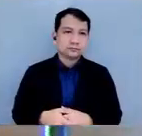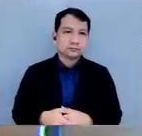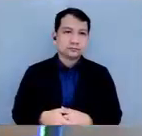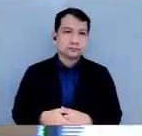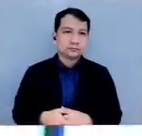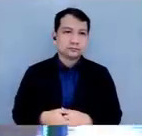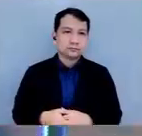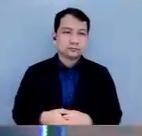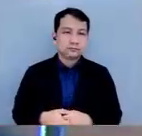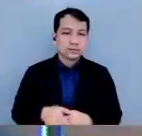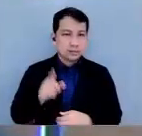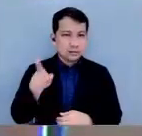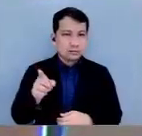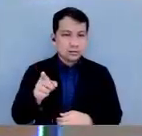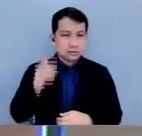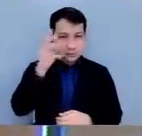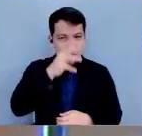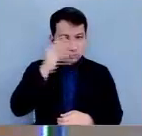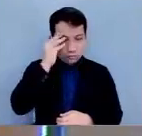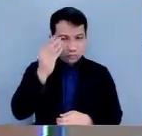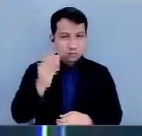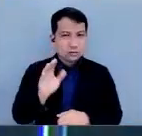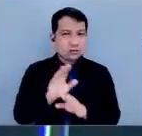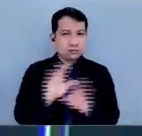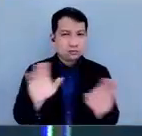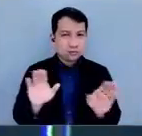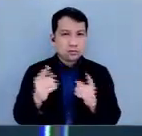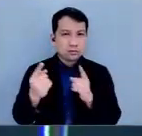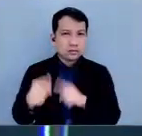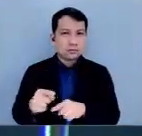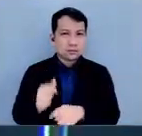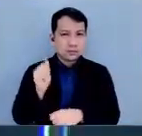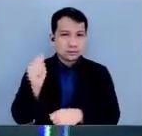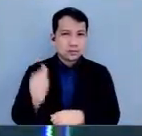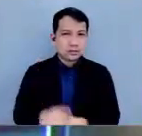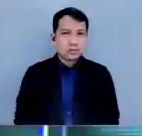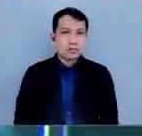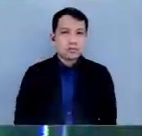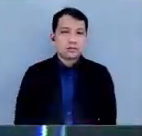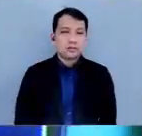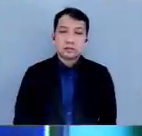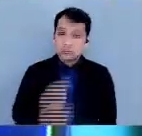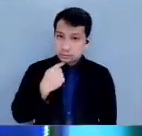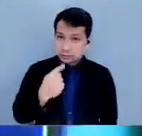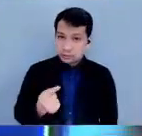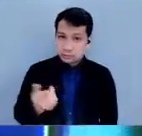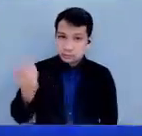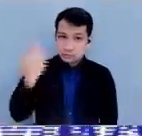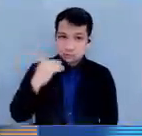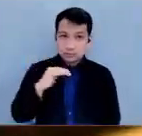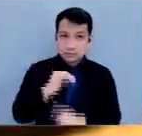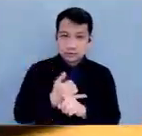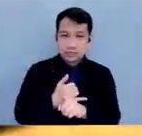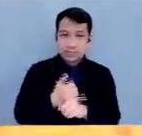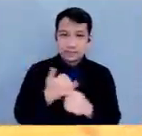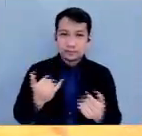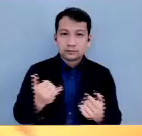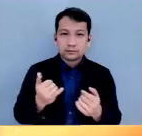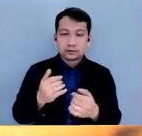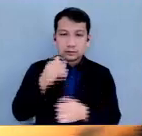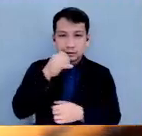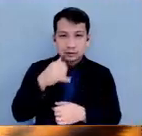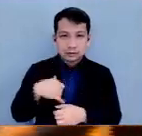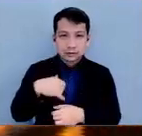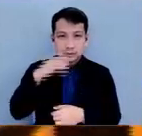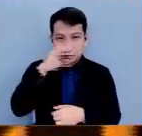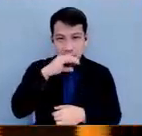Diyan ako takot. Ayaw ko mangyari sa iyo yan. Sinabi niya yan ito lang Enero, pero sa prayer rally kahapon sa Cebu